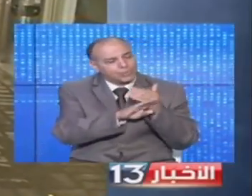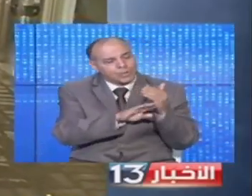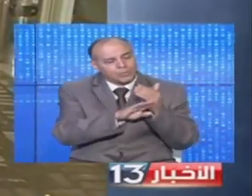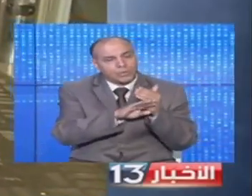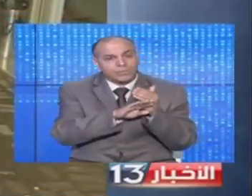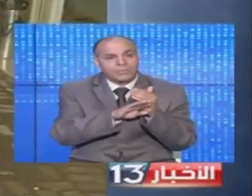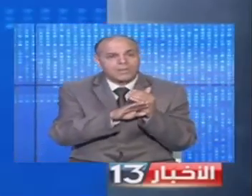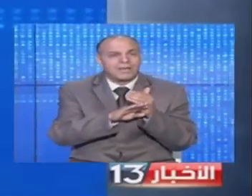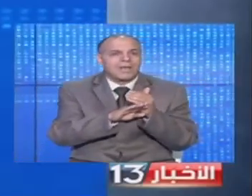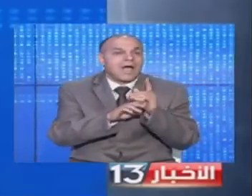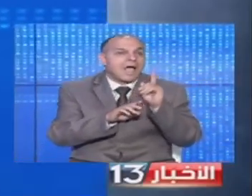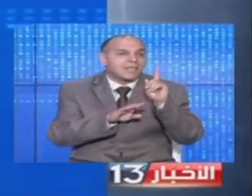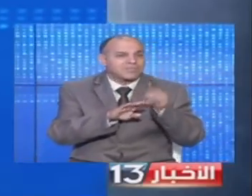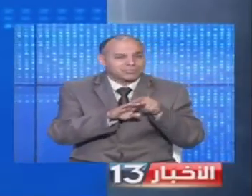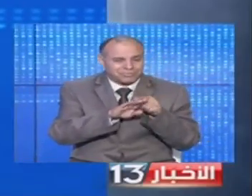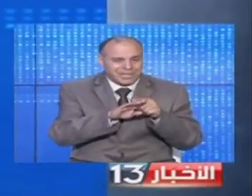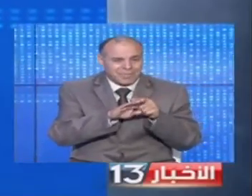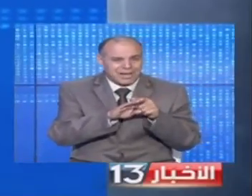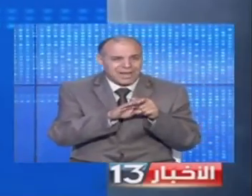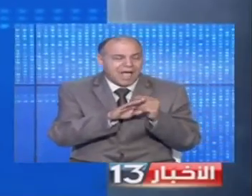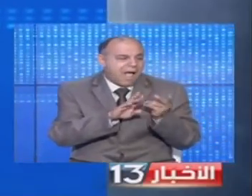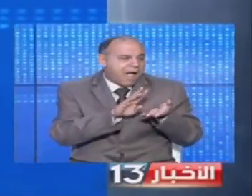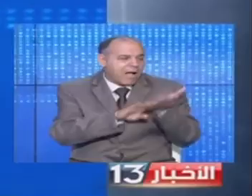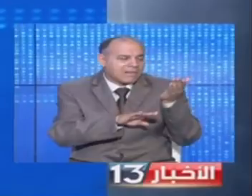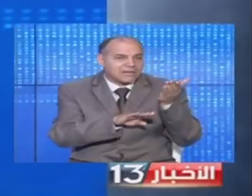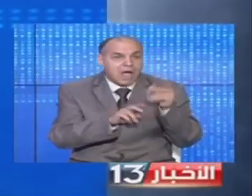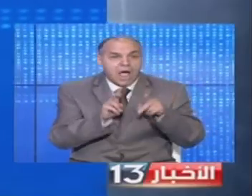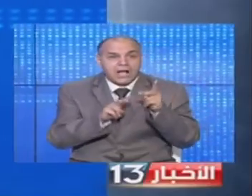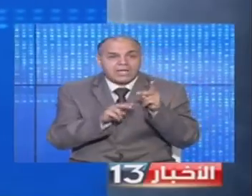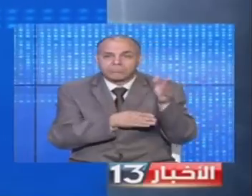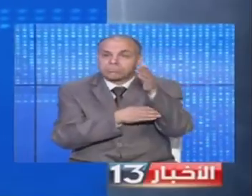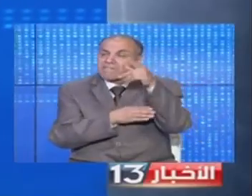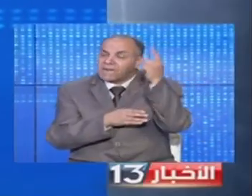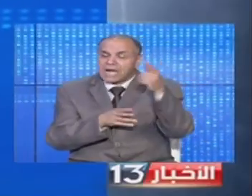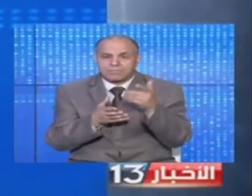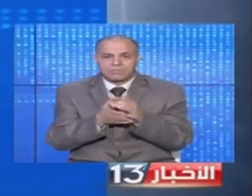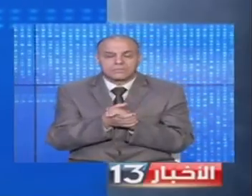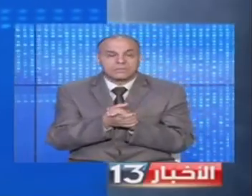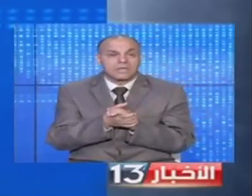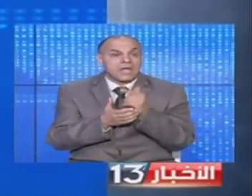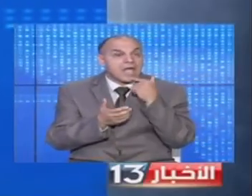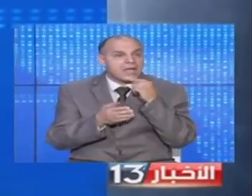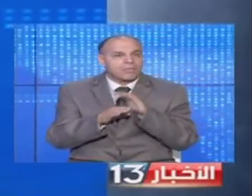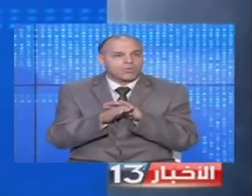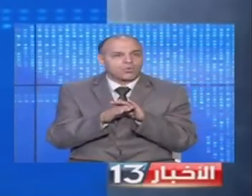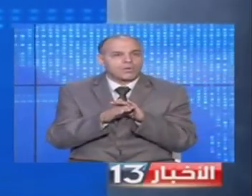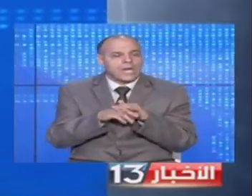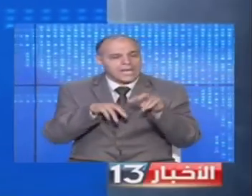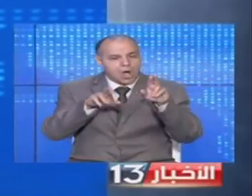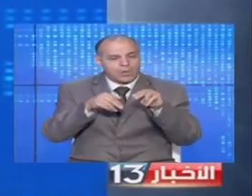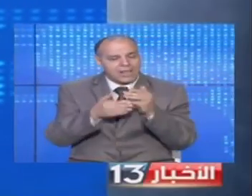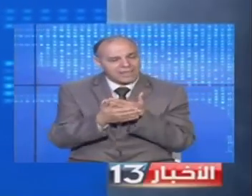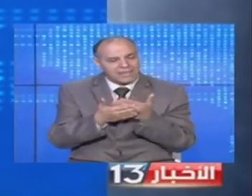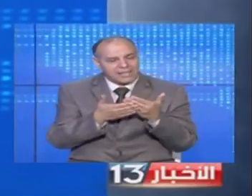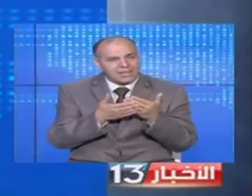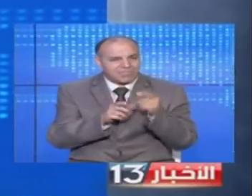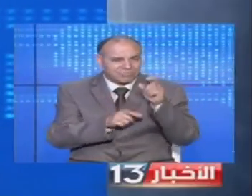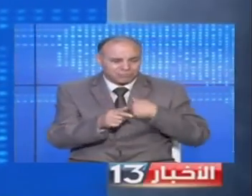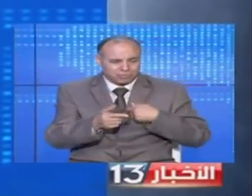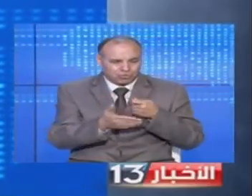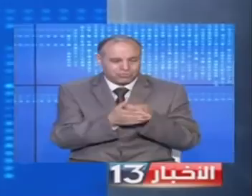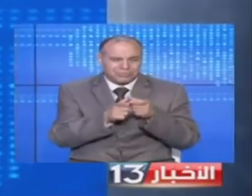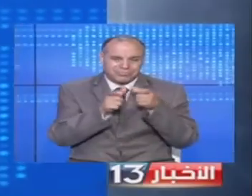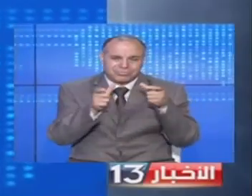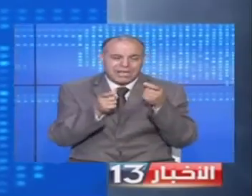تلغي شرط الرهن الذي تجاوزت اغلب بلدان العالم بما من شانه ان يعيد ثقه المستثمرين في